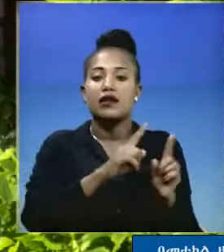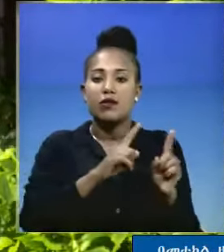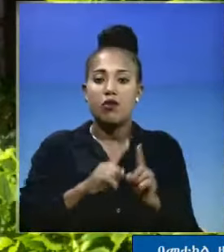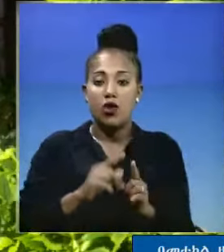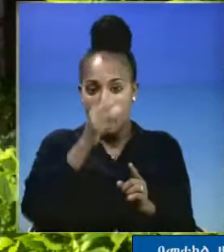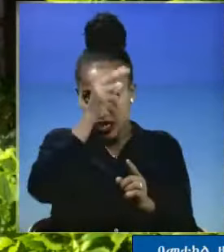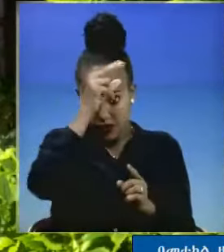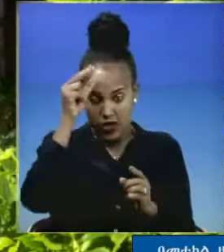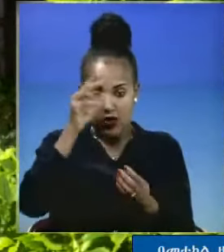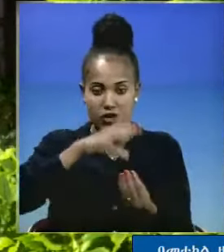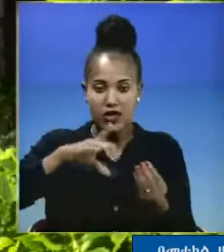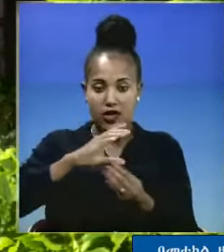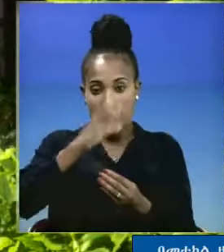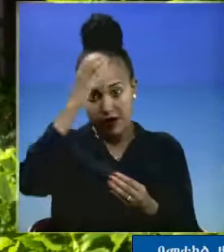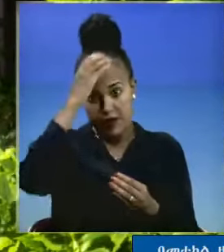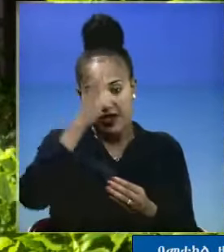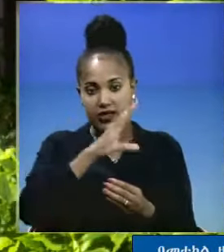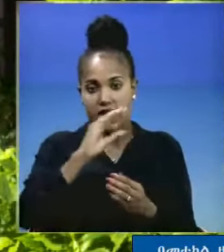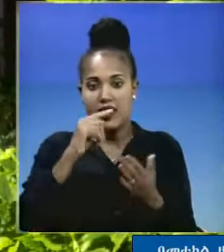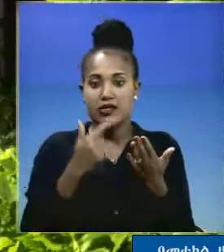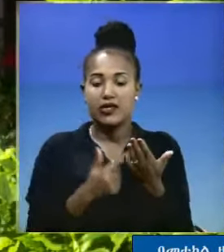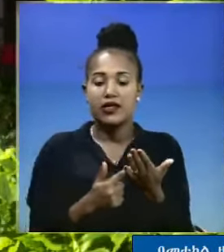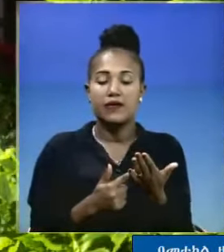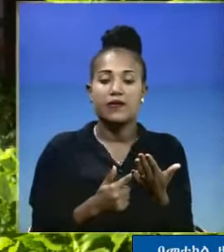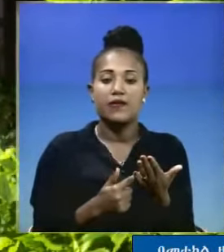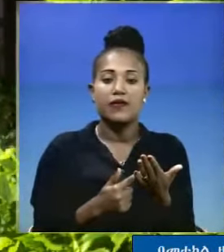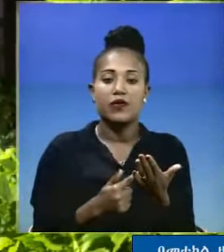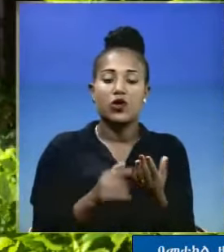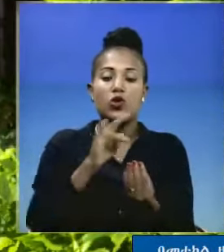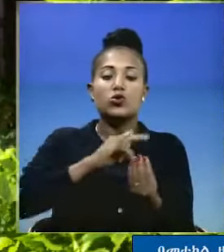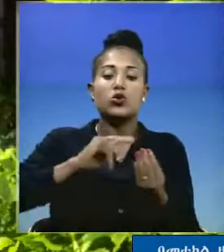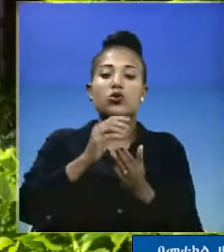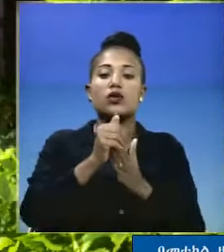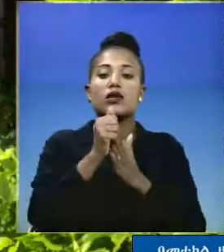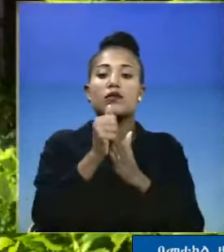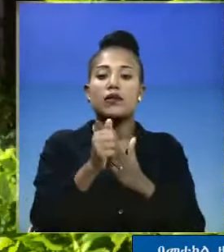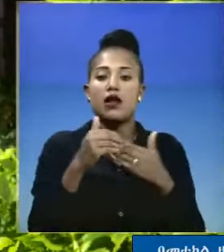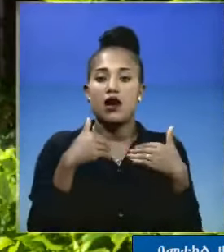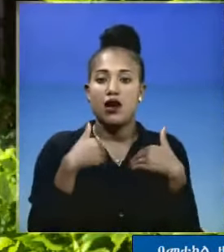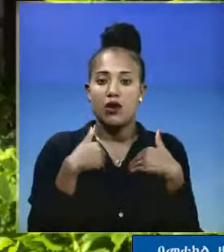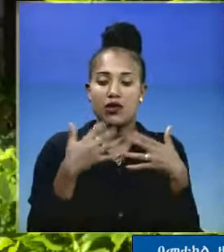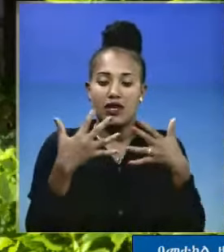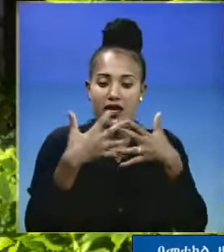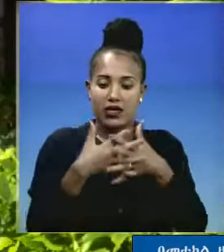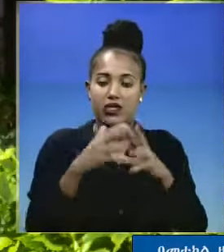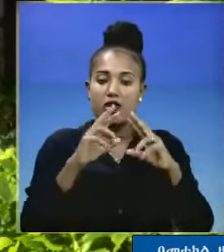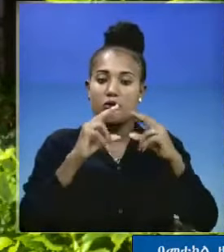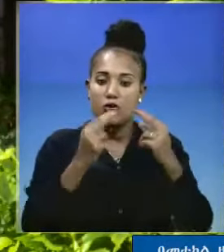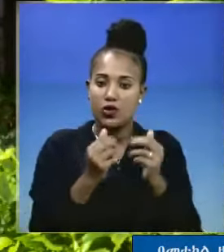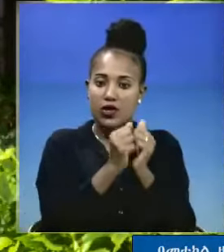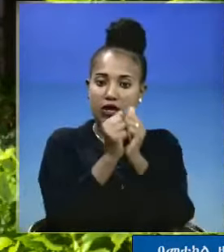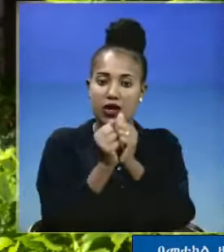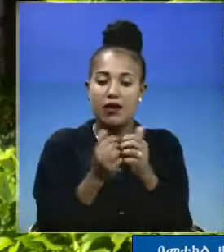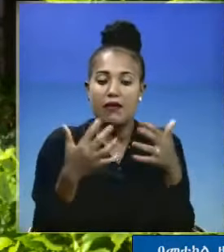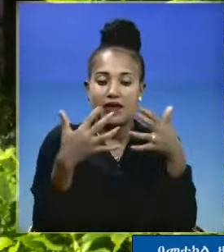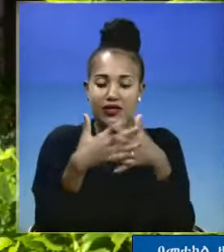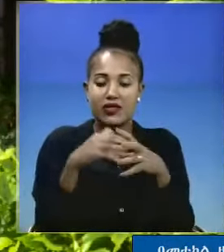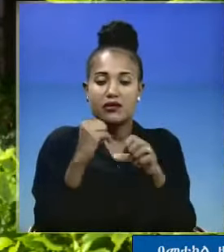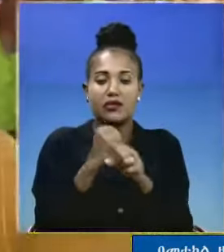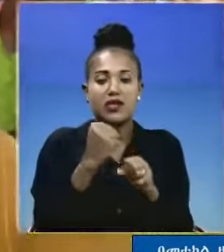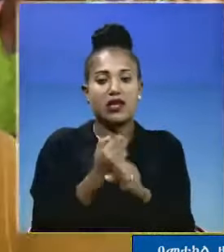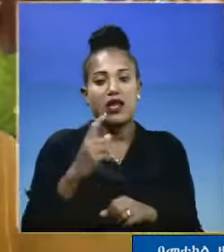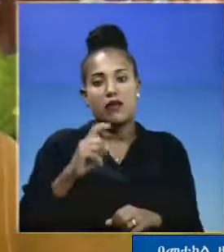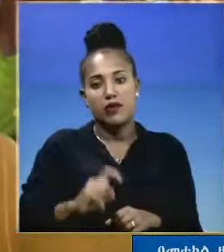ደግሞ ከቤንሻንጉል ክልል መንግስትና እዚህ ዞኑን እየመራ ካለው የተቀናጀ ግብረ ኃይል ጋር